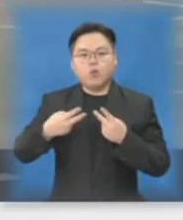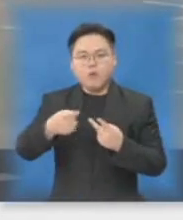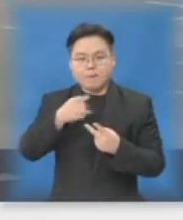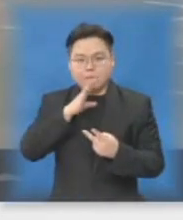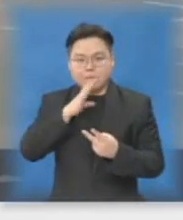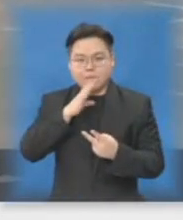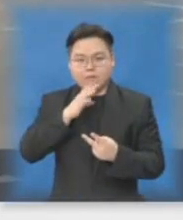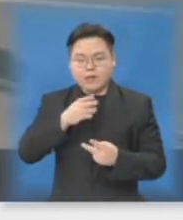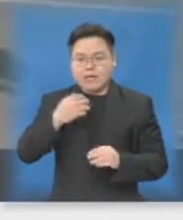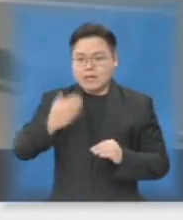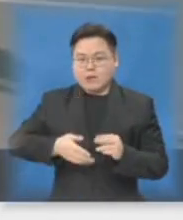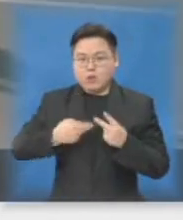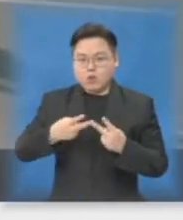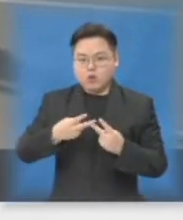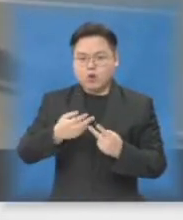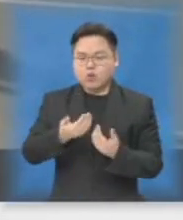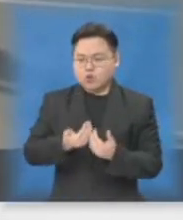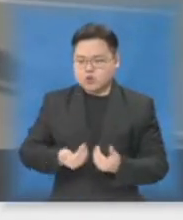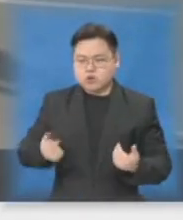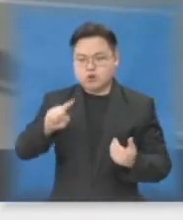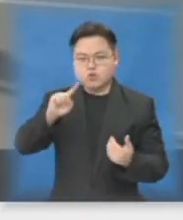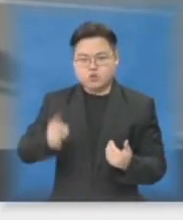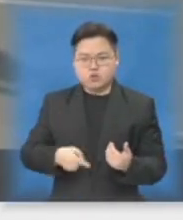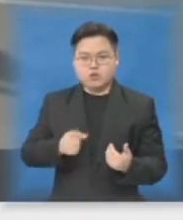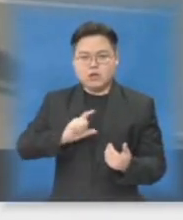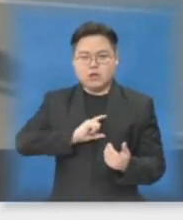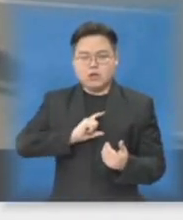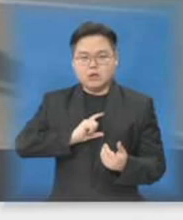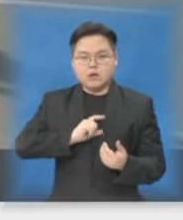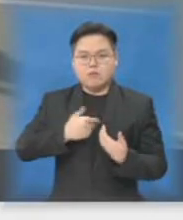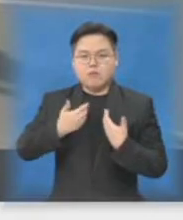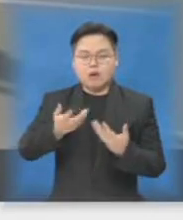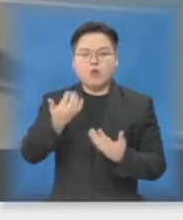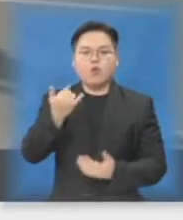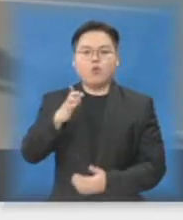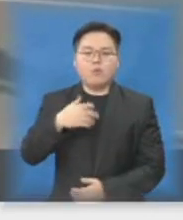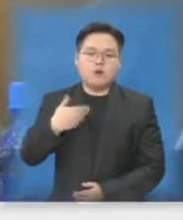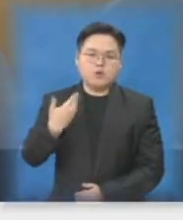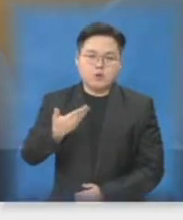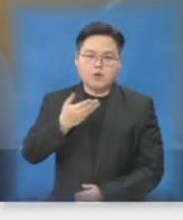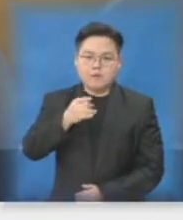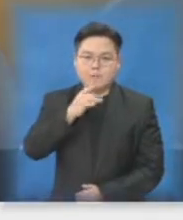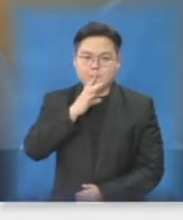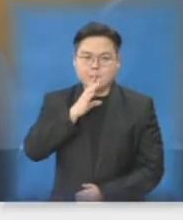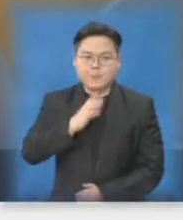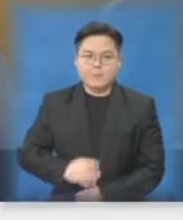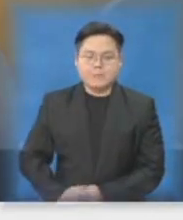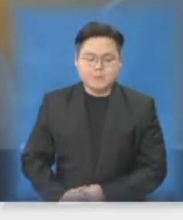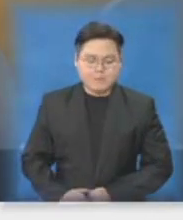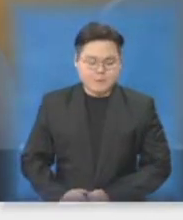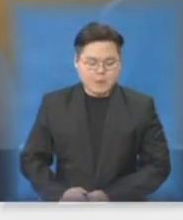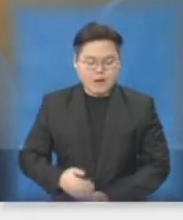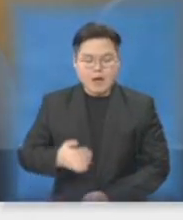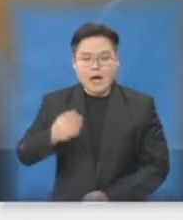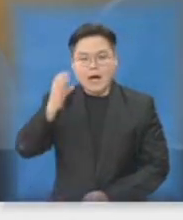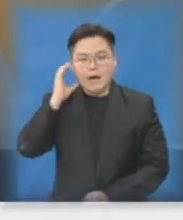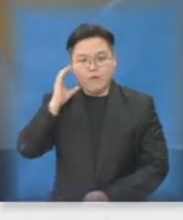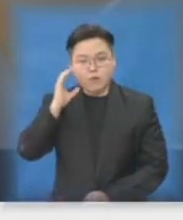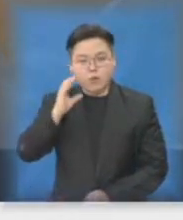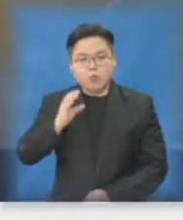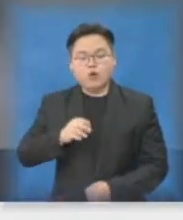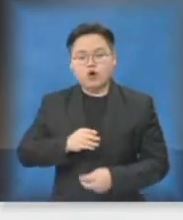үйлчилгээг тусгай зөвшөөрөлт олох бөгөөд уг зөвшөөрлийг нийслэлээс олох хэмээн тусгасан байна. Нийтийн тээврийн 2-р хүндсэн